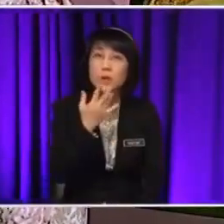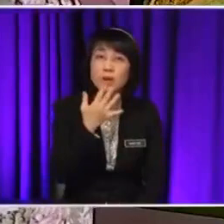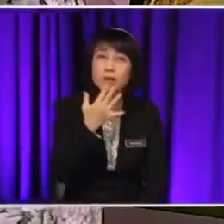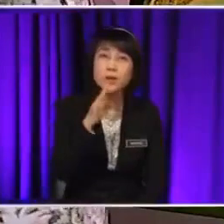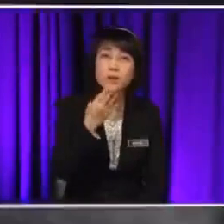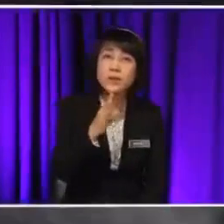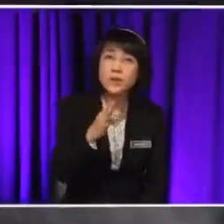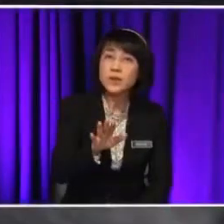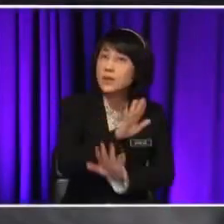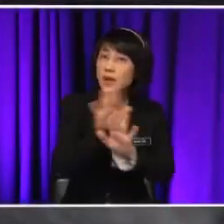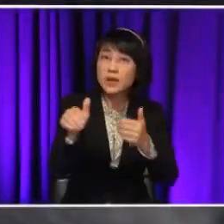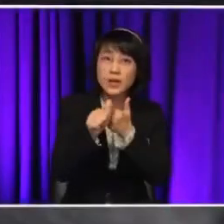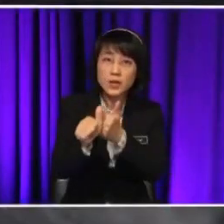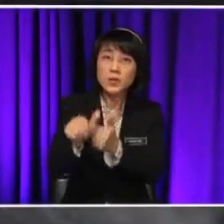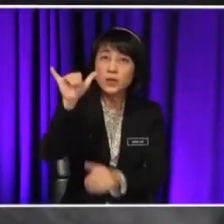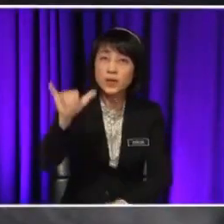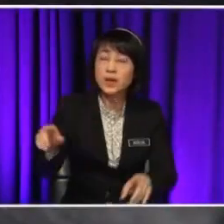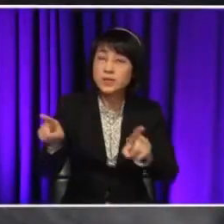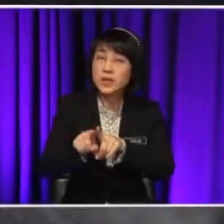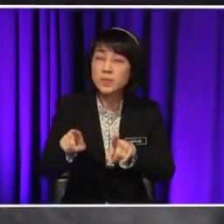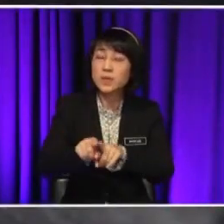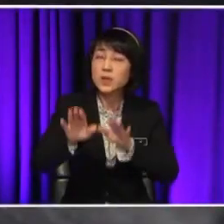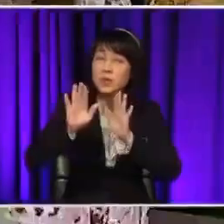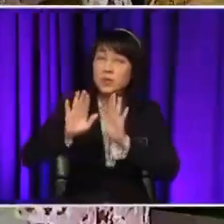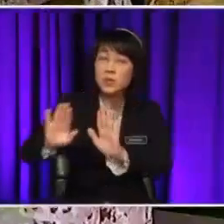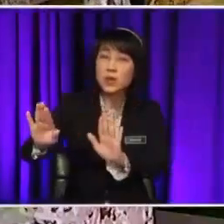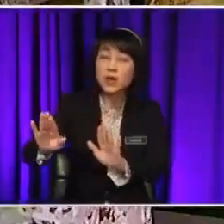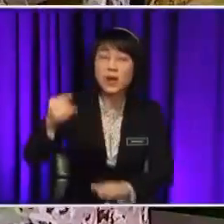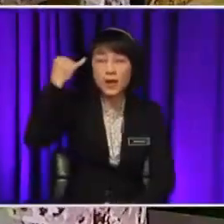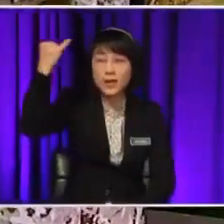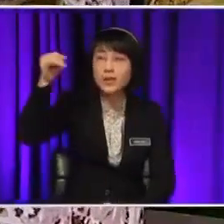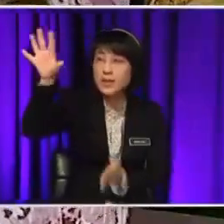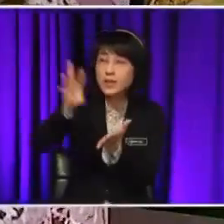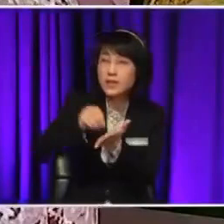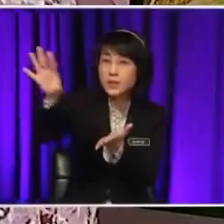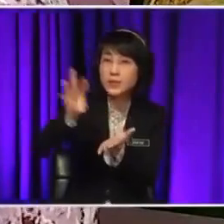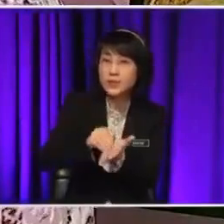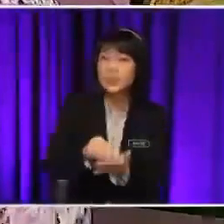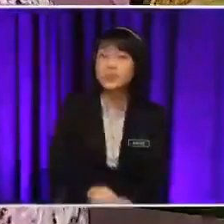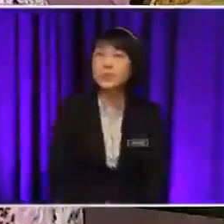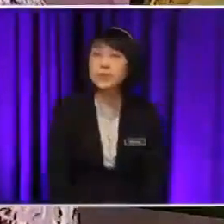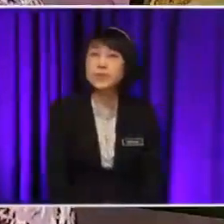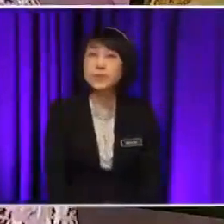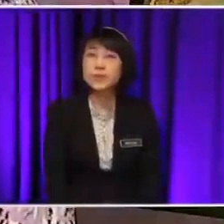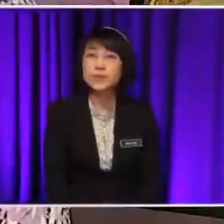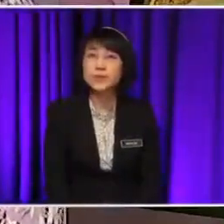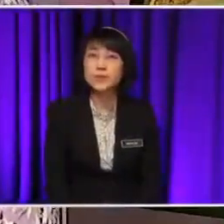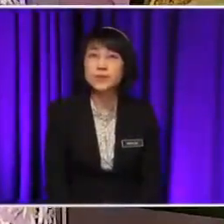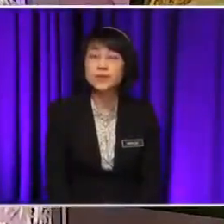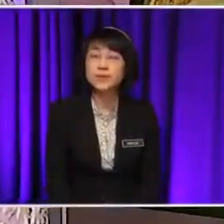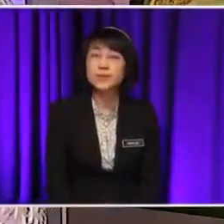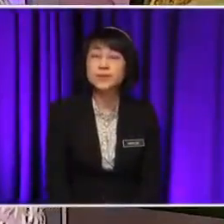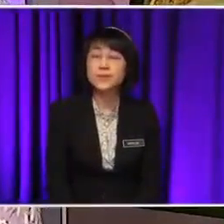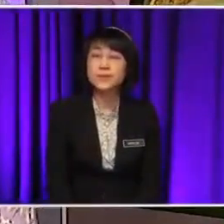Maksudnya dia tak nak ikut yang sama. Dia menolak idea peniruan. Okey. Kita teruskan lagi kepada